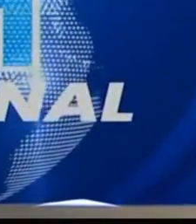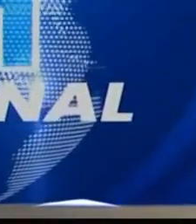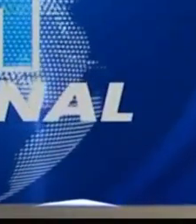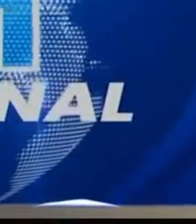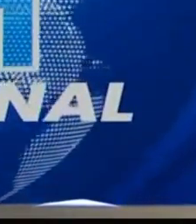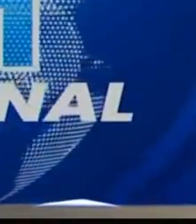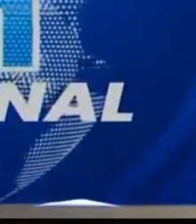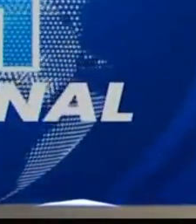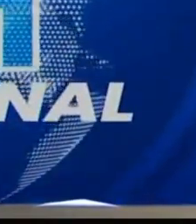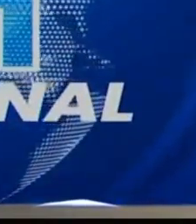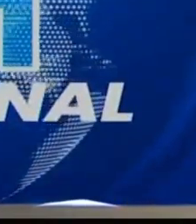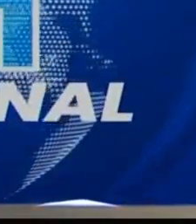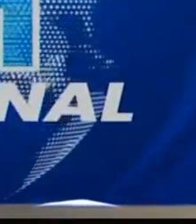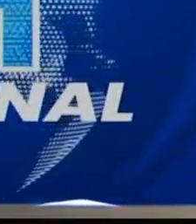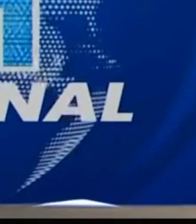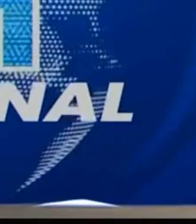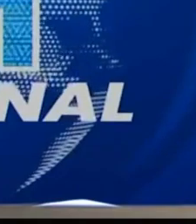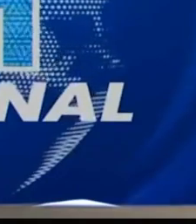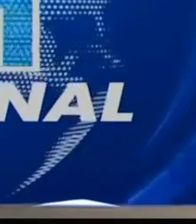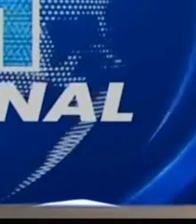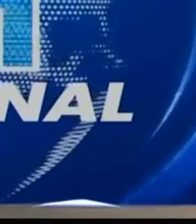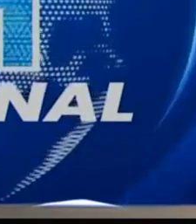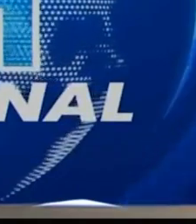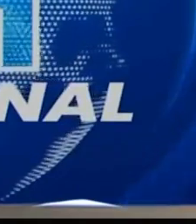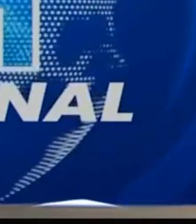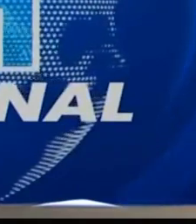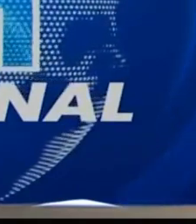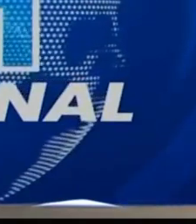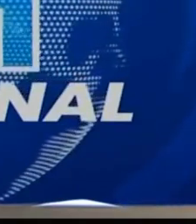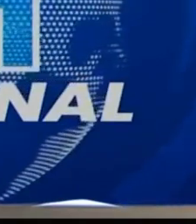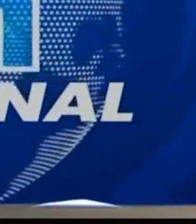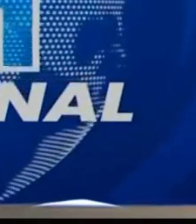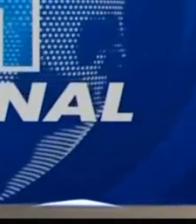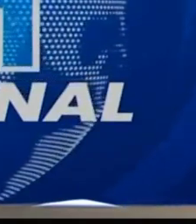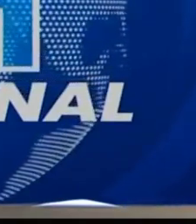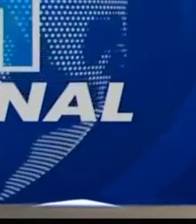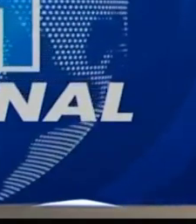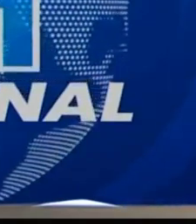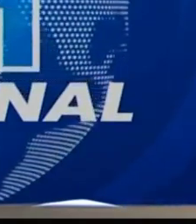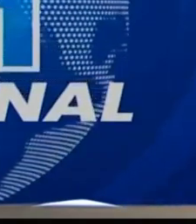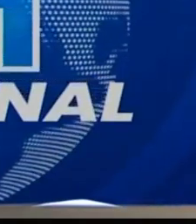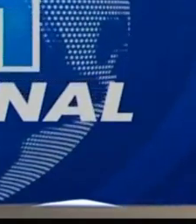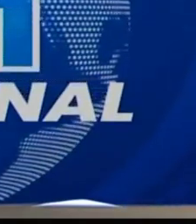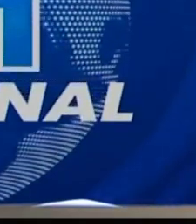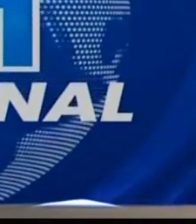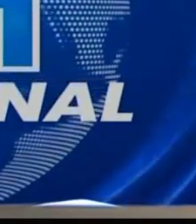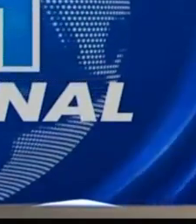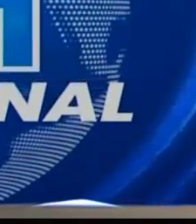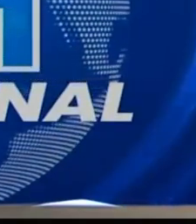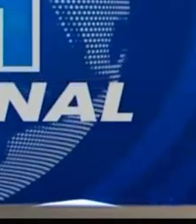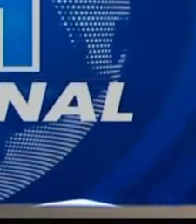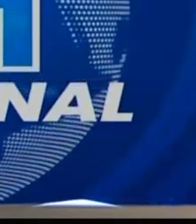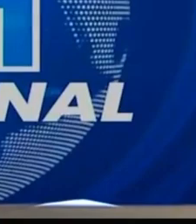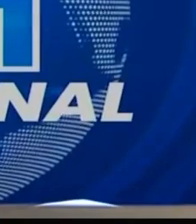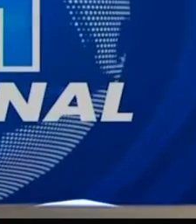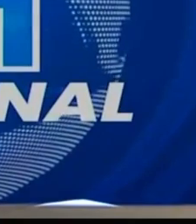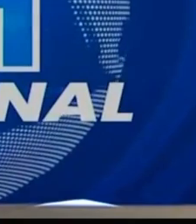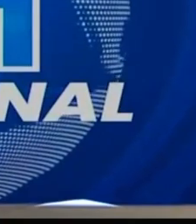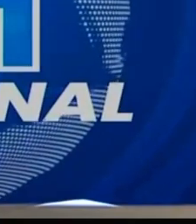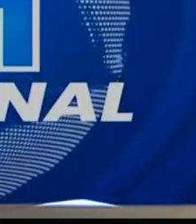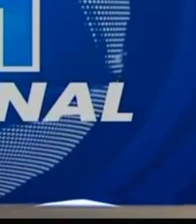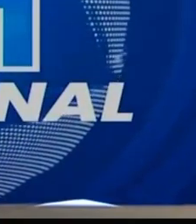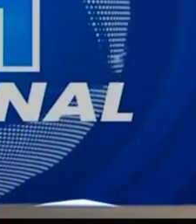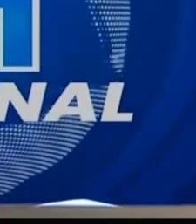et bienvenue aux 20h. La deuxième session extraordinaire de la conférence des chefs d'État et de gouvernement de la communauté